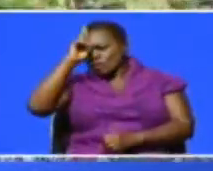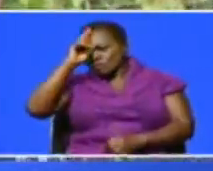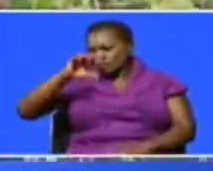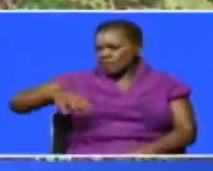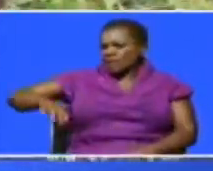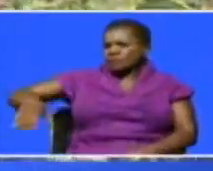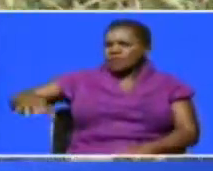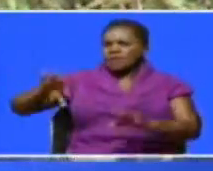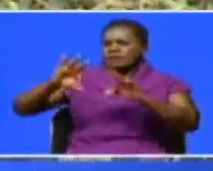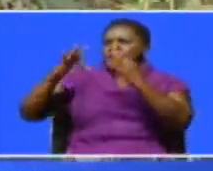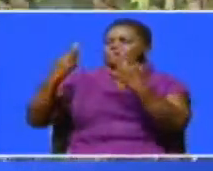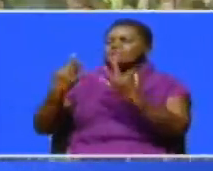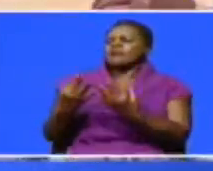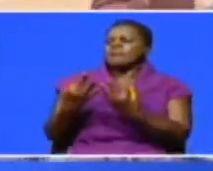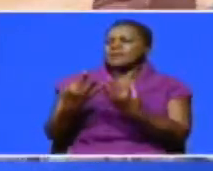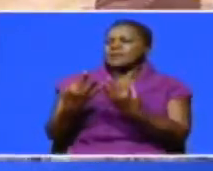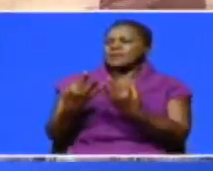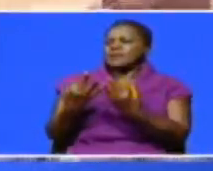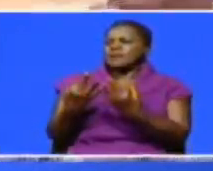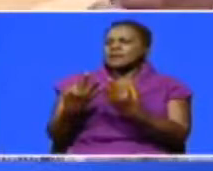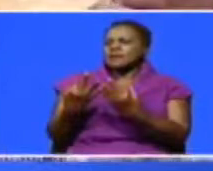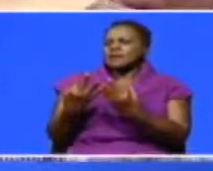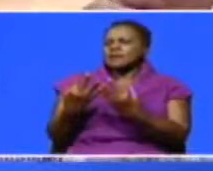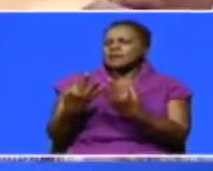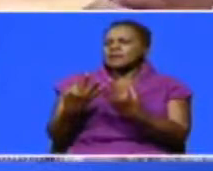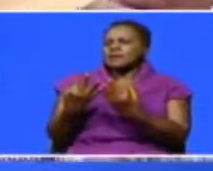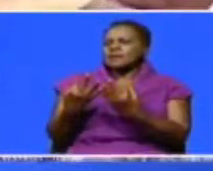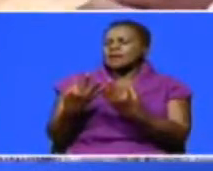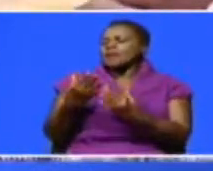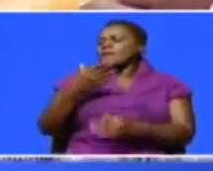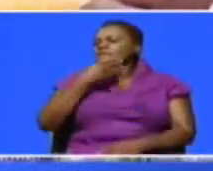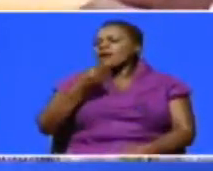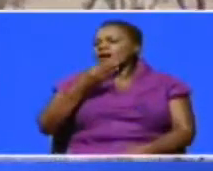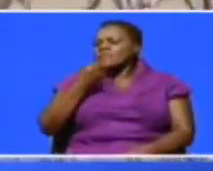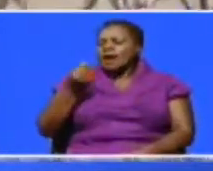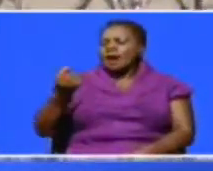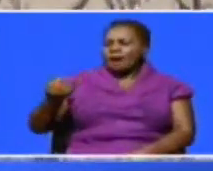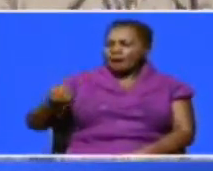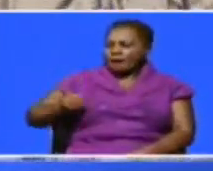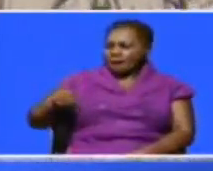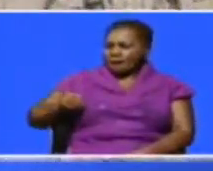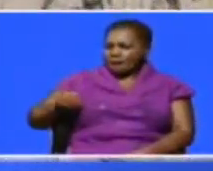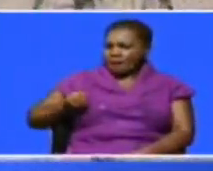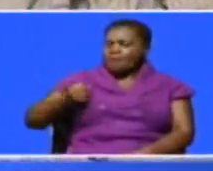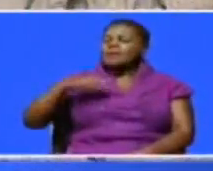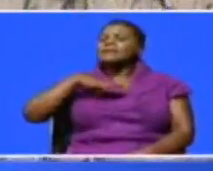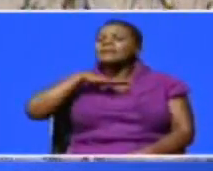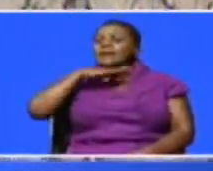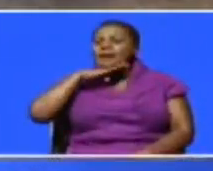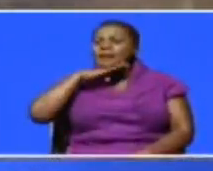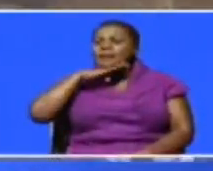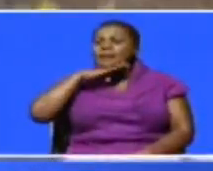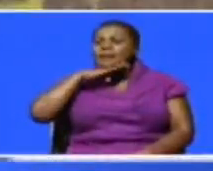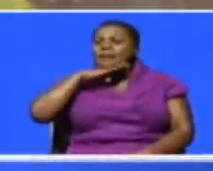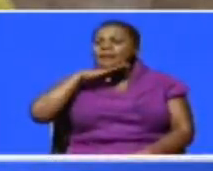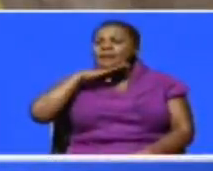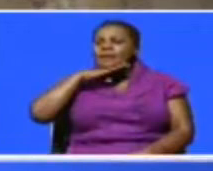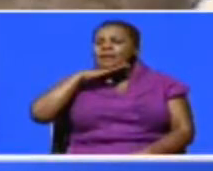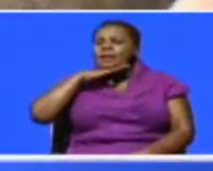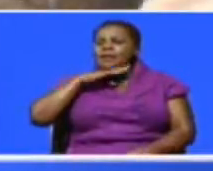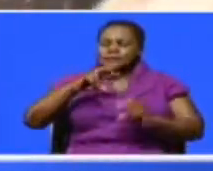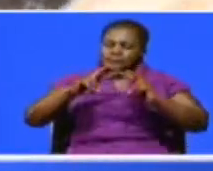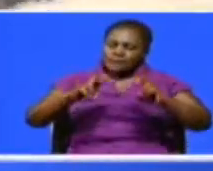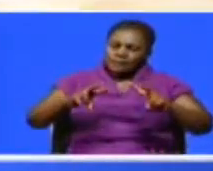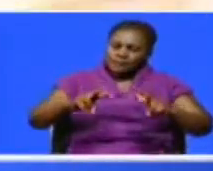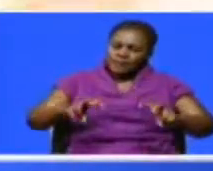kaunti, familia yake mzee Luka Kipto Chelelgo, ambaye ni baba mzazi wa mwenda zake Dorcas Jepkemboi, inapania